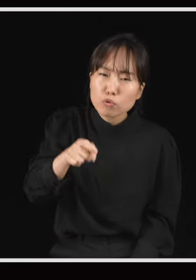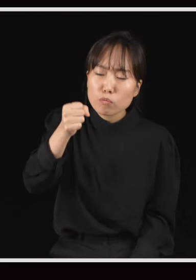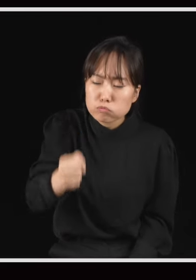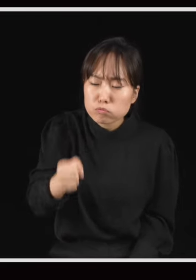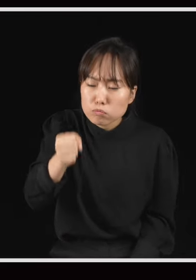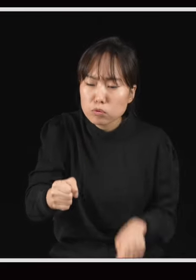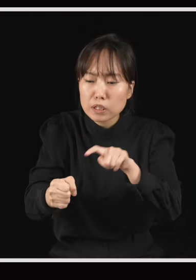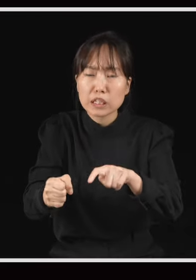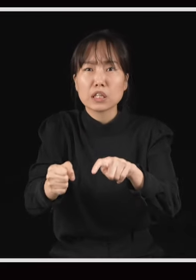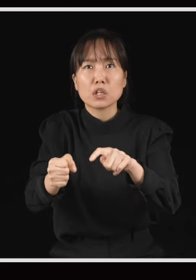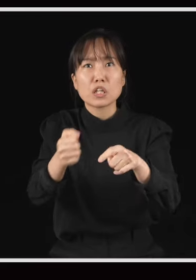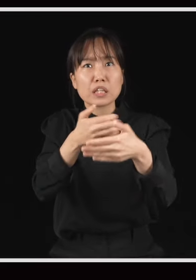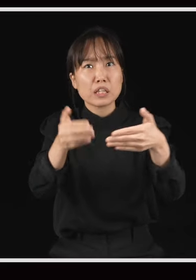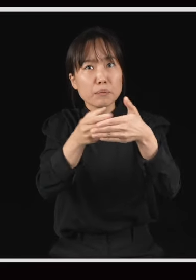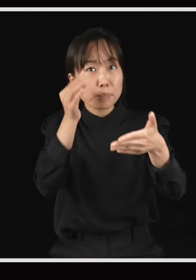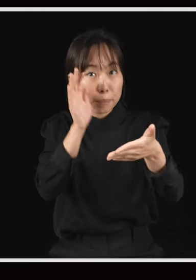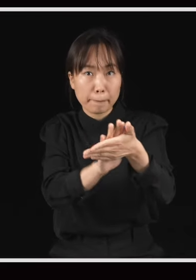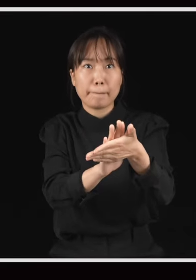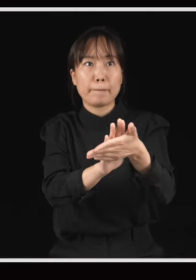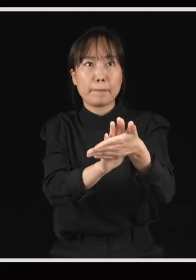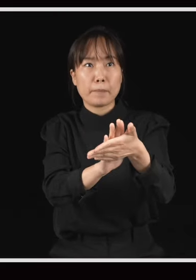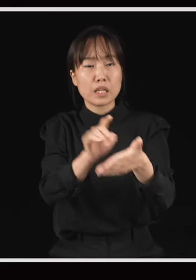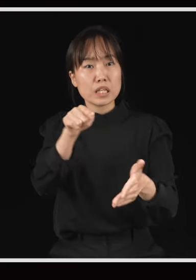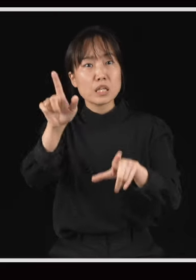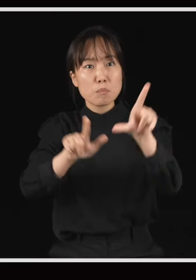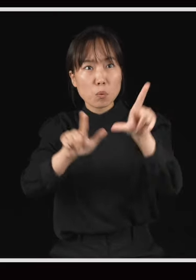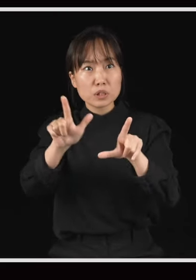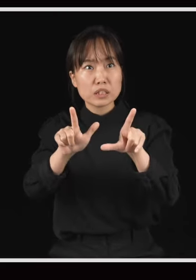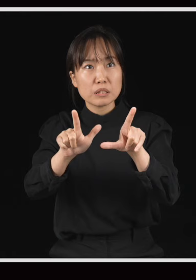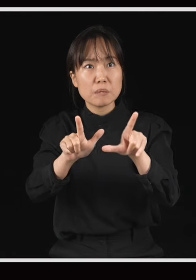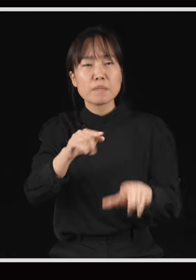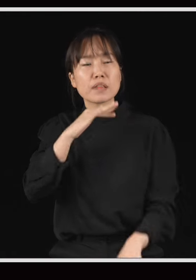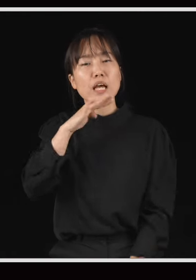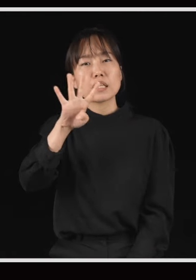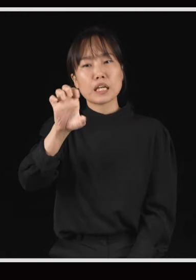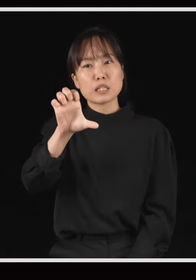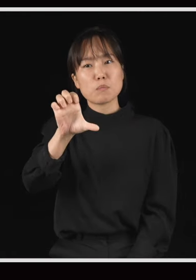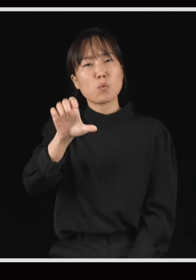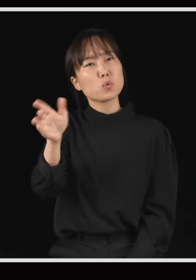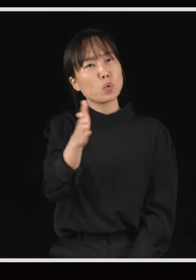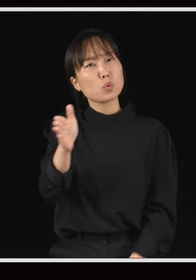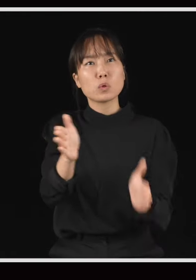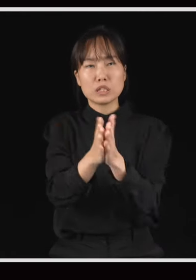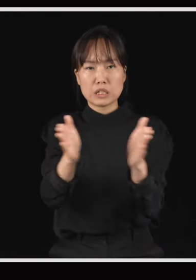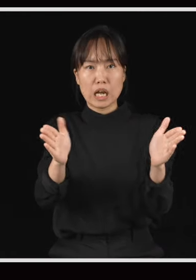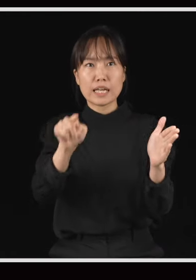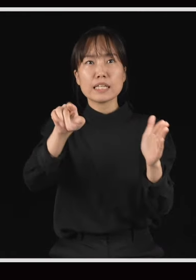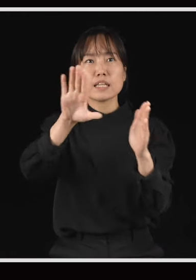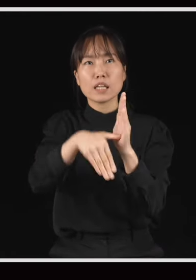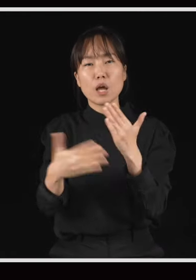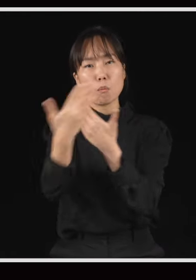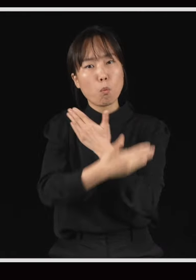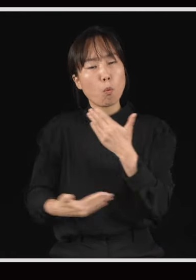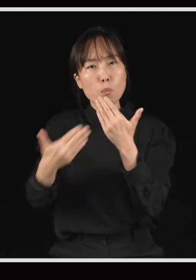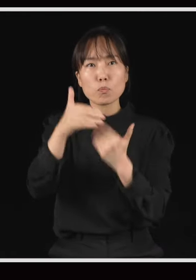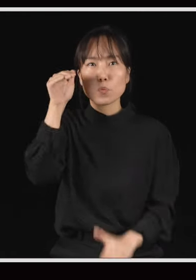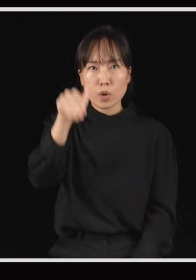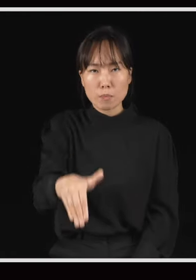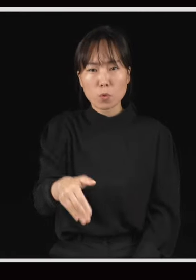보셨을 겁니다. 근데 그런 모습이 40대 중반에 나타나기 시작합니다. 그러니까 이미 그때부터 신체 기능이 떨어지기